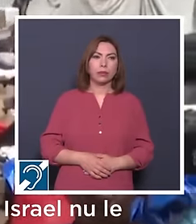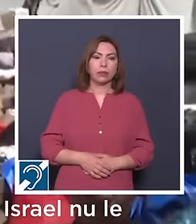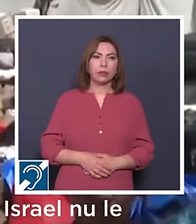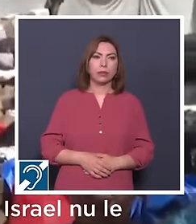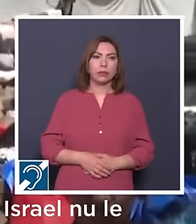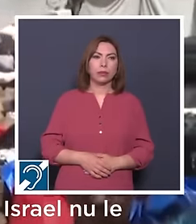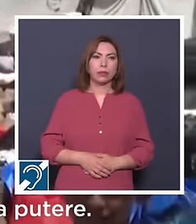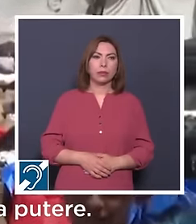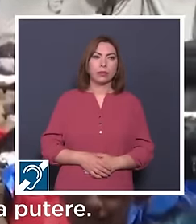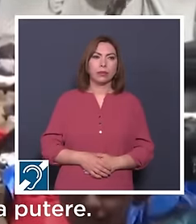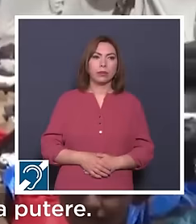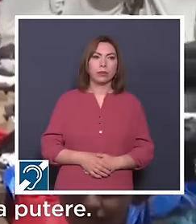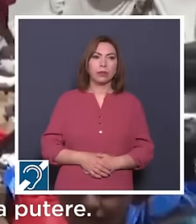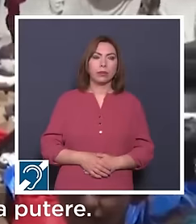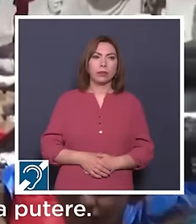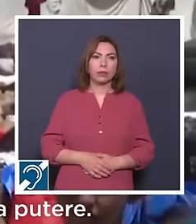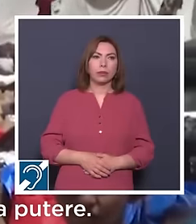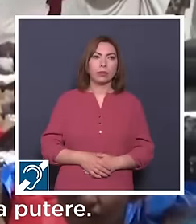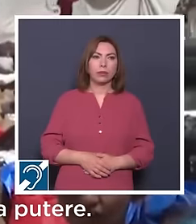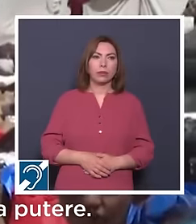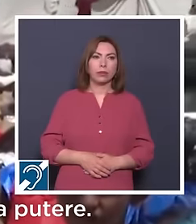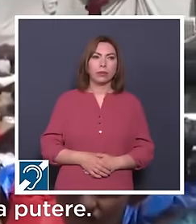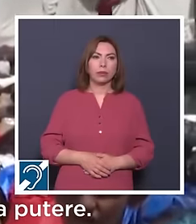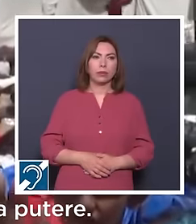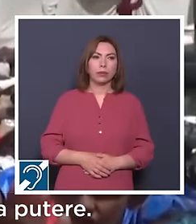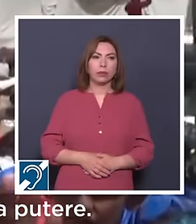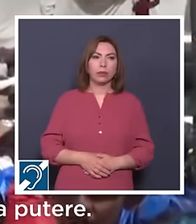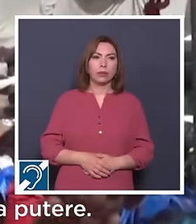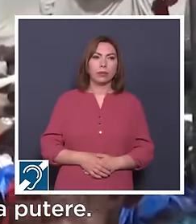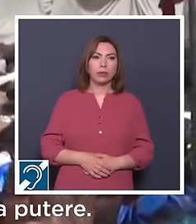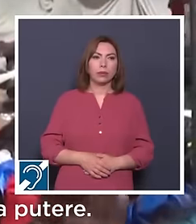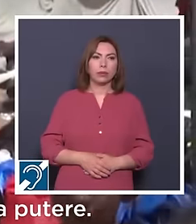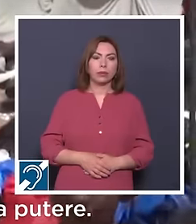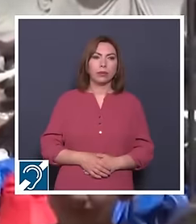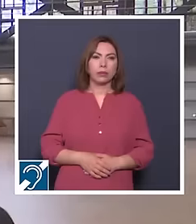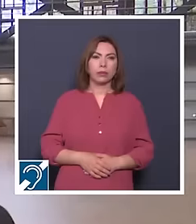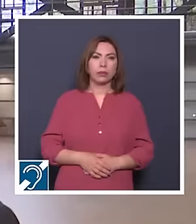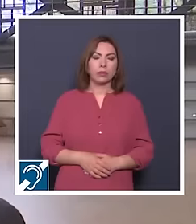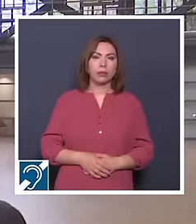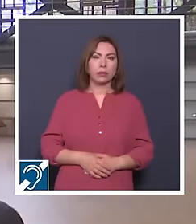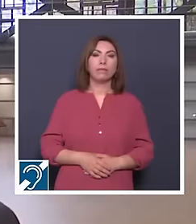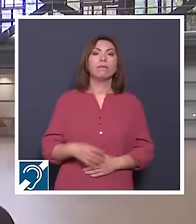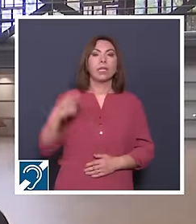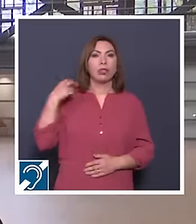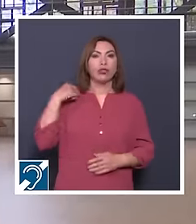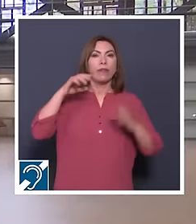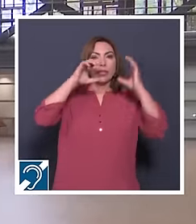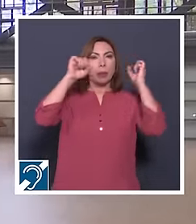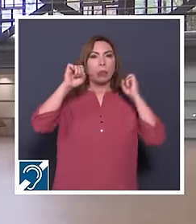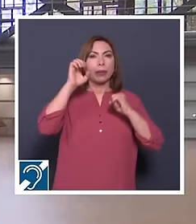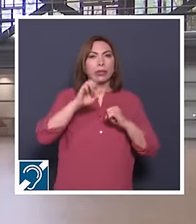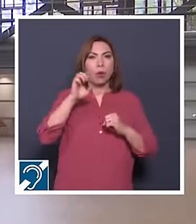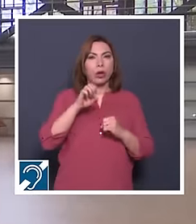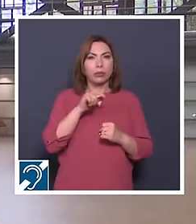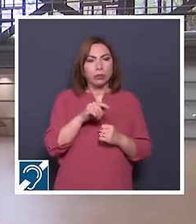وأطفالنا وإشي بس بهمها شعبها وبهم نتنياهو إنه يكون هو بس التوب. Șeful diplomației